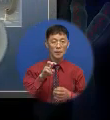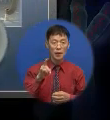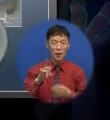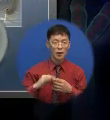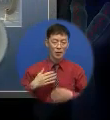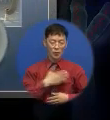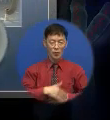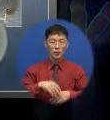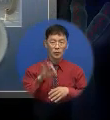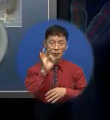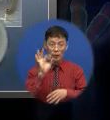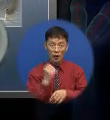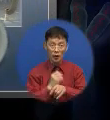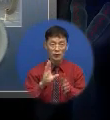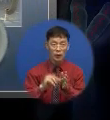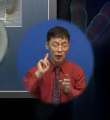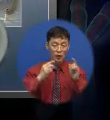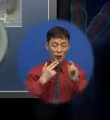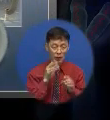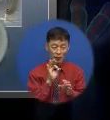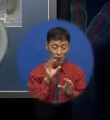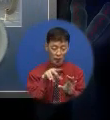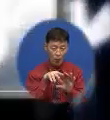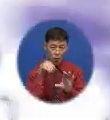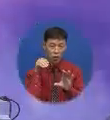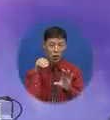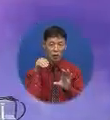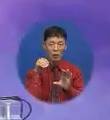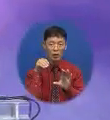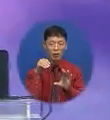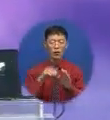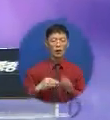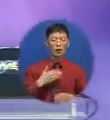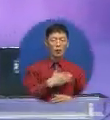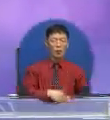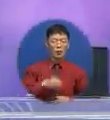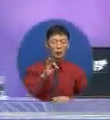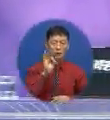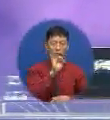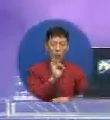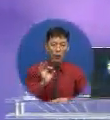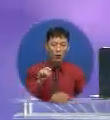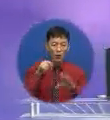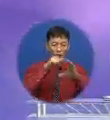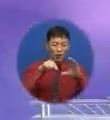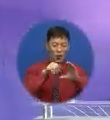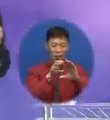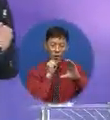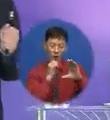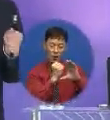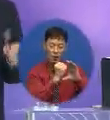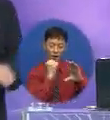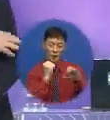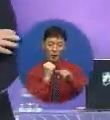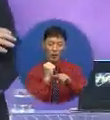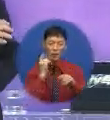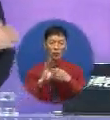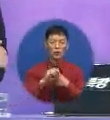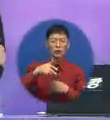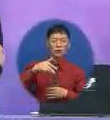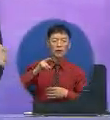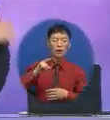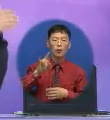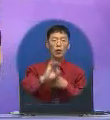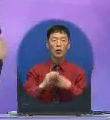매머드의 체세포에서 손상이 안 된 핵을 추출한 뒤 체세포에서 손상이 안 된 핵을 추출한지 체세포라는 건 뭐냐면 체라는